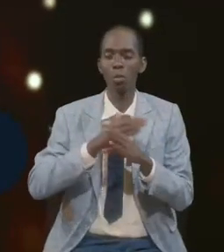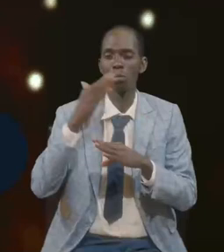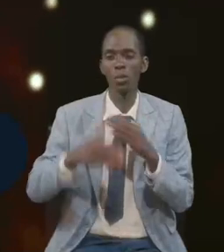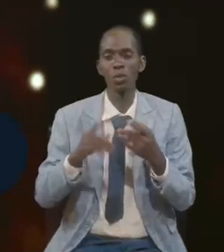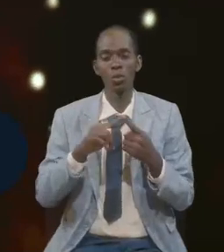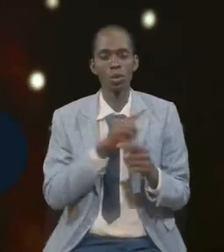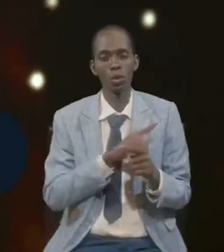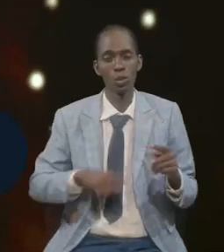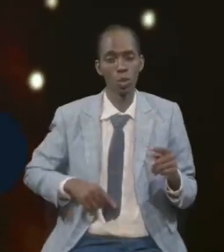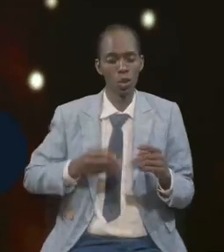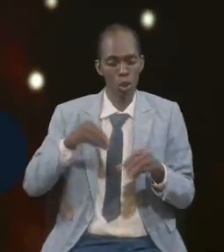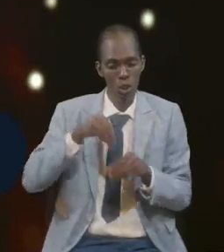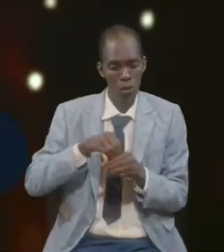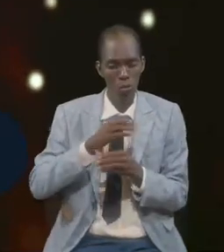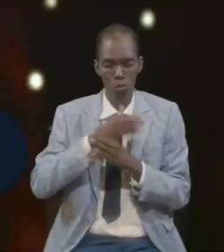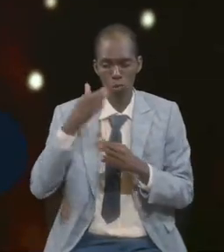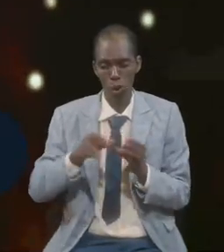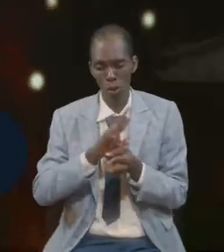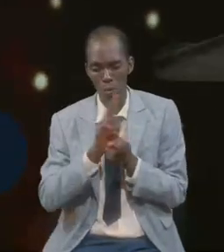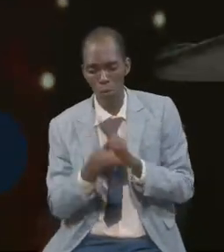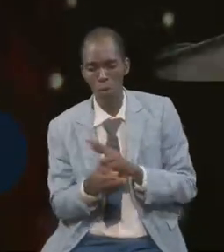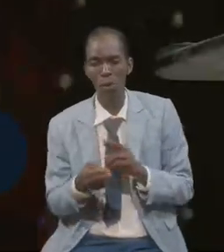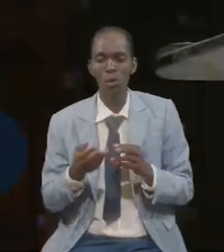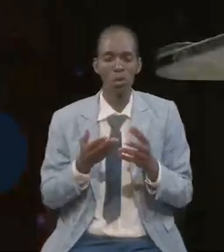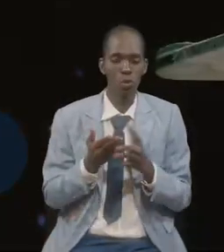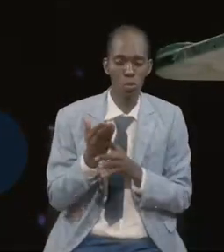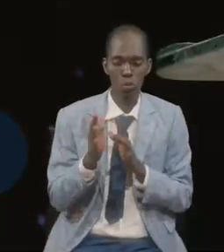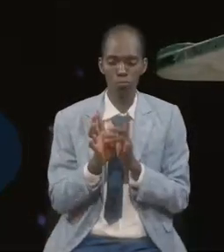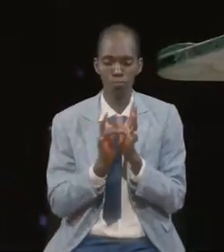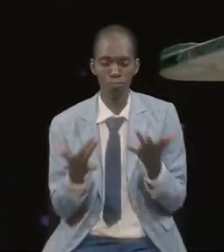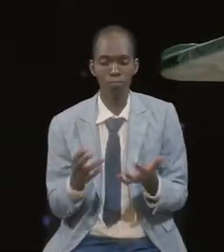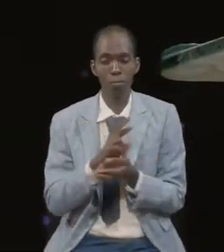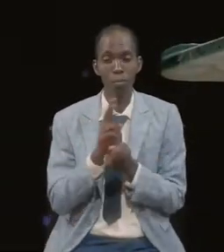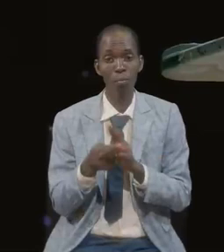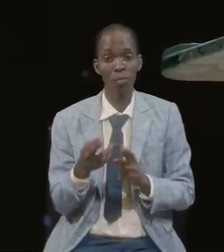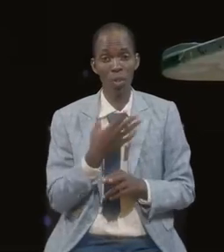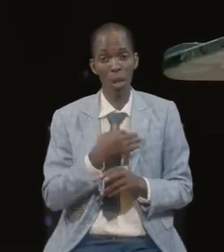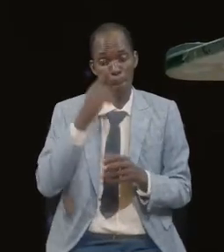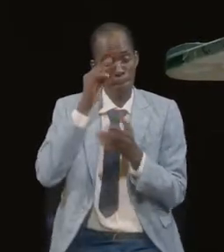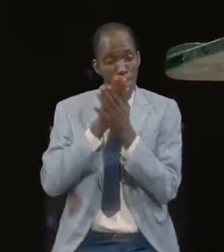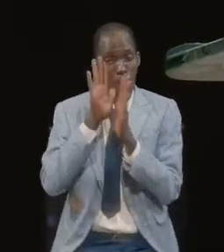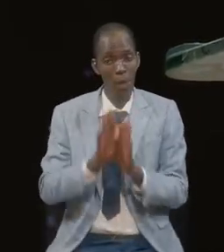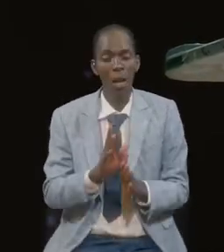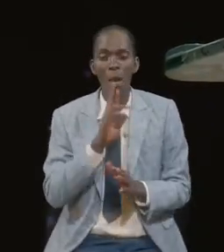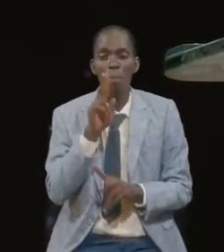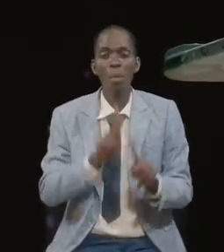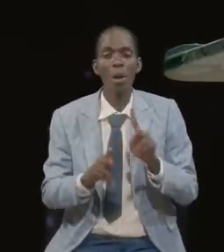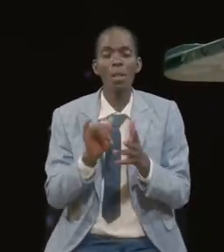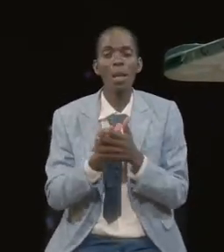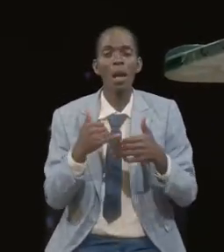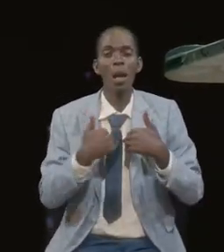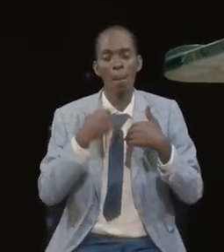en une repentance totale, véritable, en une repentance scripturaire. Ils croient au Seigneur